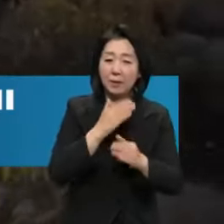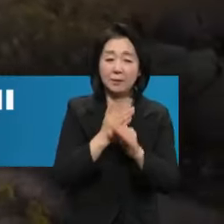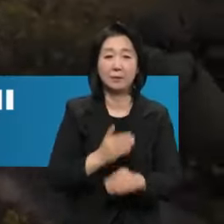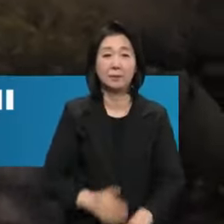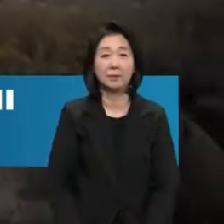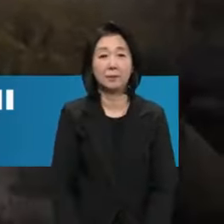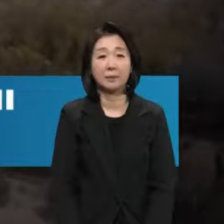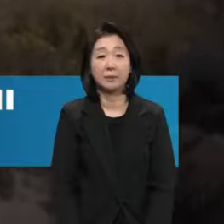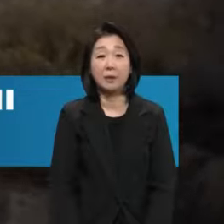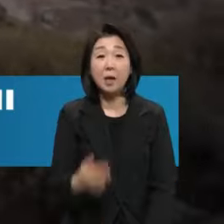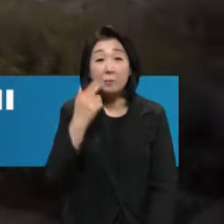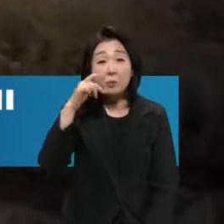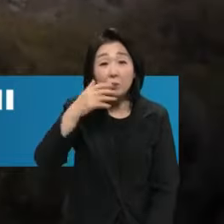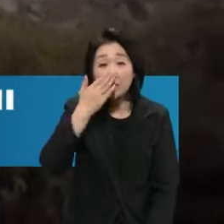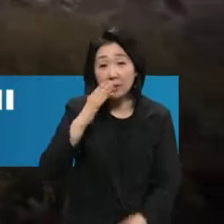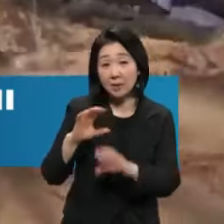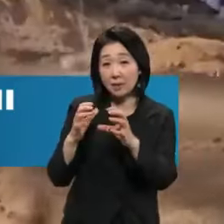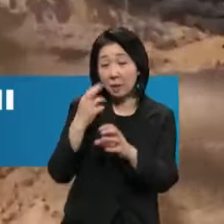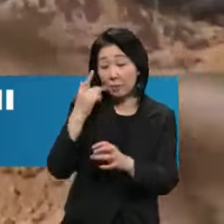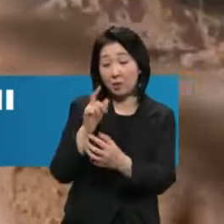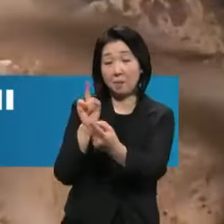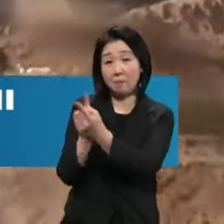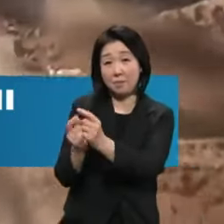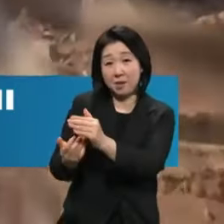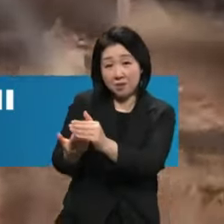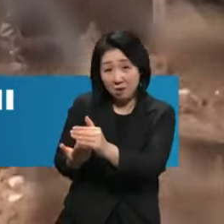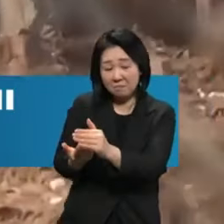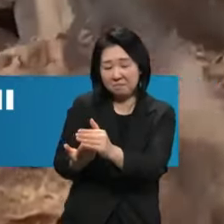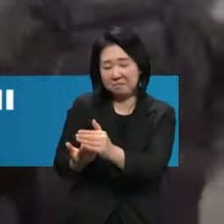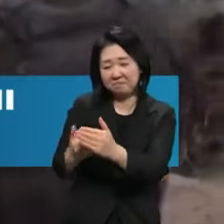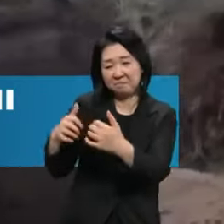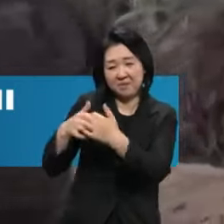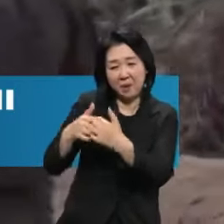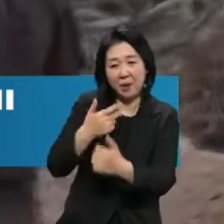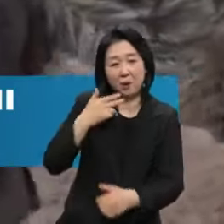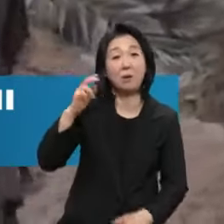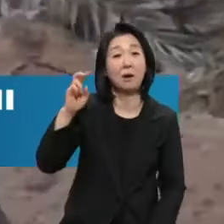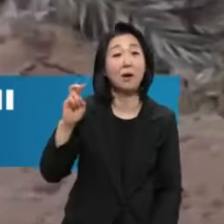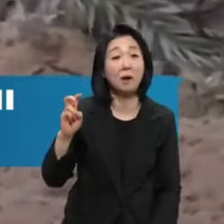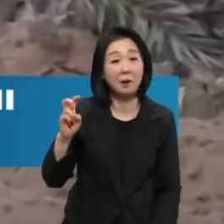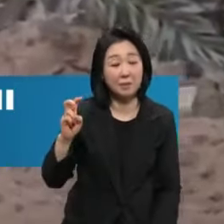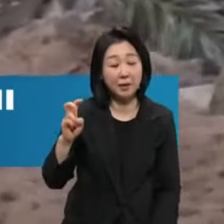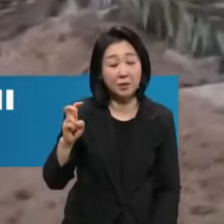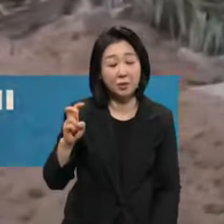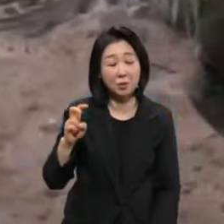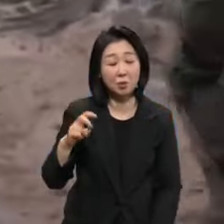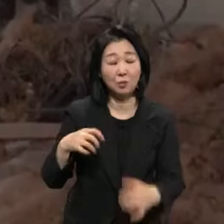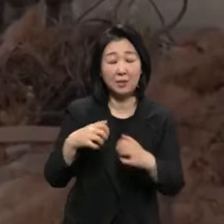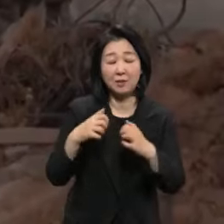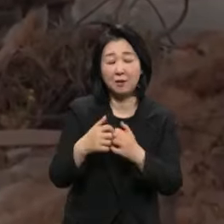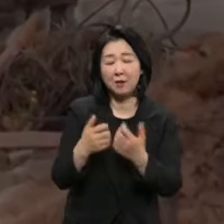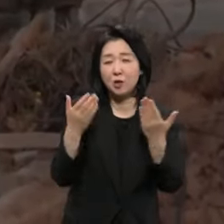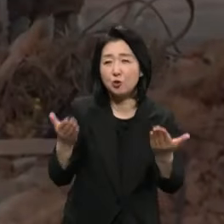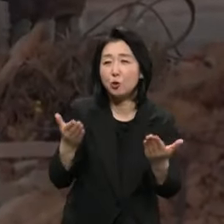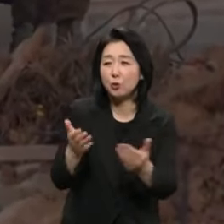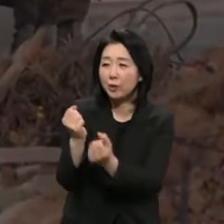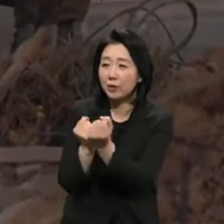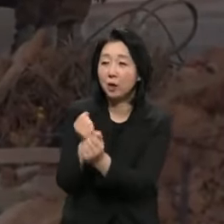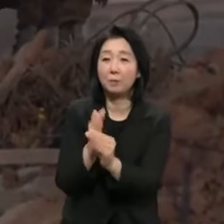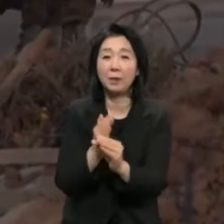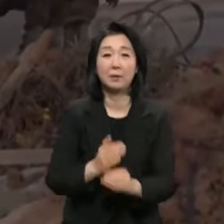있습니다. 다만 미국은 이스라엘이 미국과 만나기 전에는 작전을 하지 않을 것이라며 휴전을 설득 중인 것으로 전해집니다.